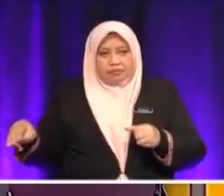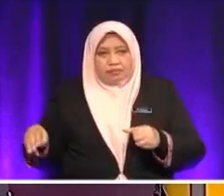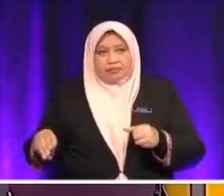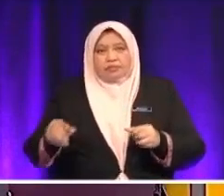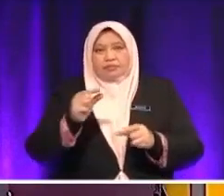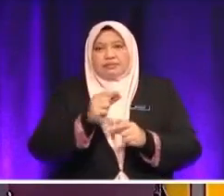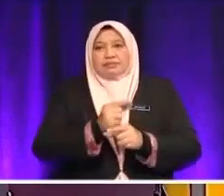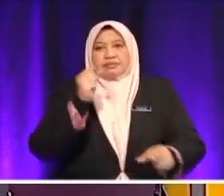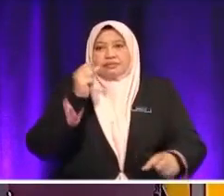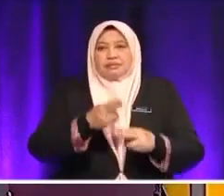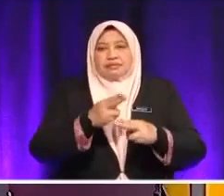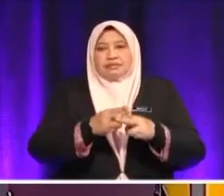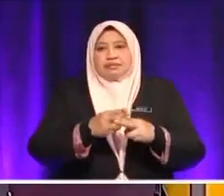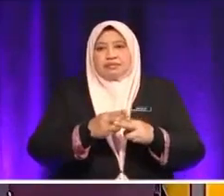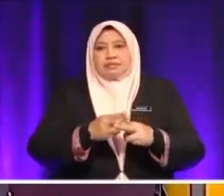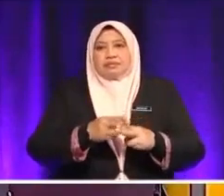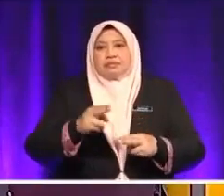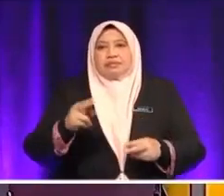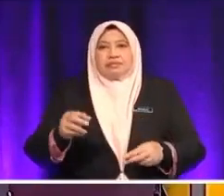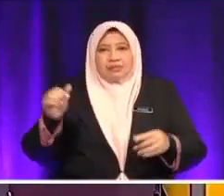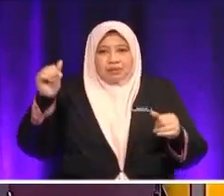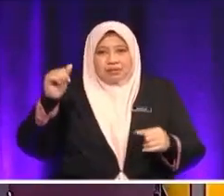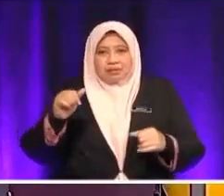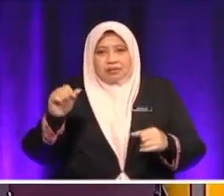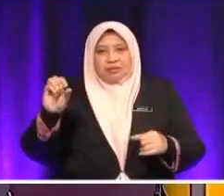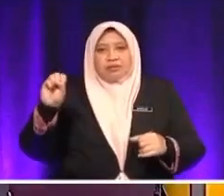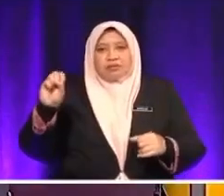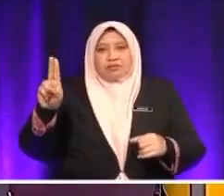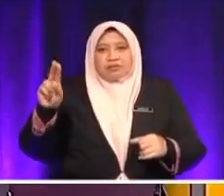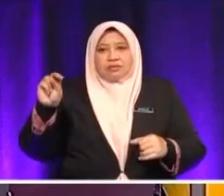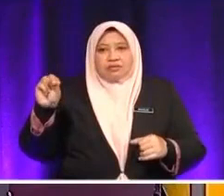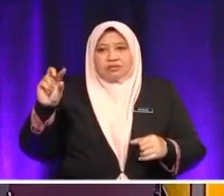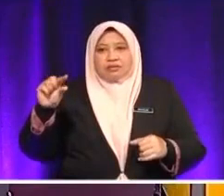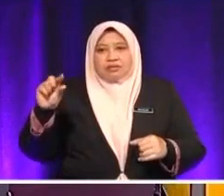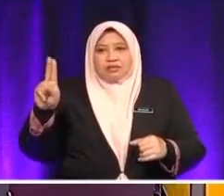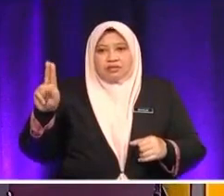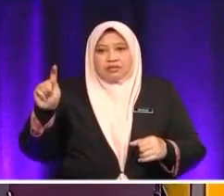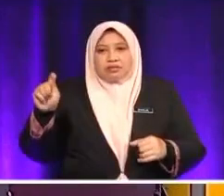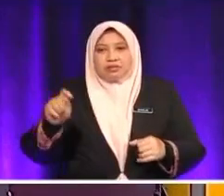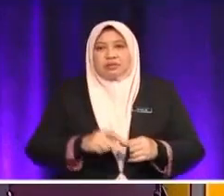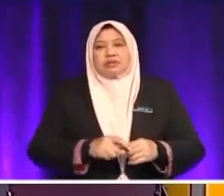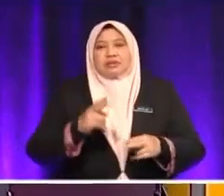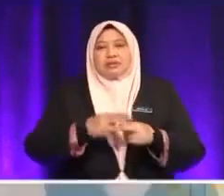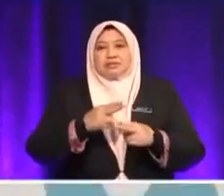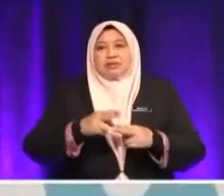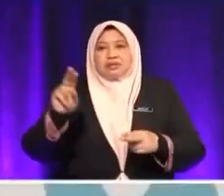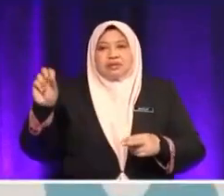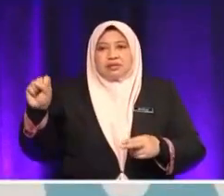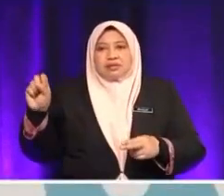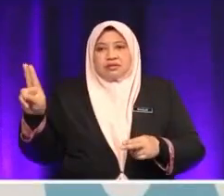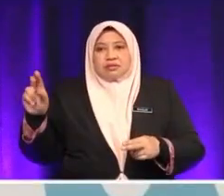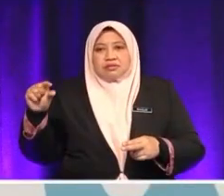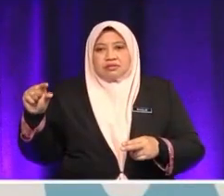garisan ini adalah sungut nah ayo sungguh ah bukan macam batik ini adalah smooth untuk